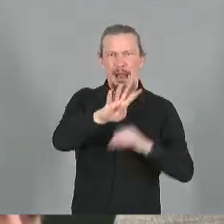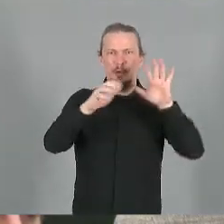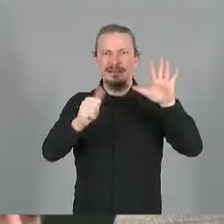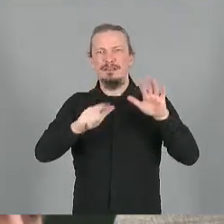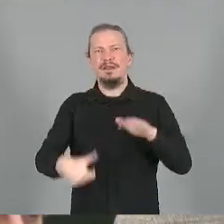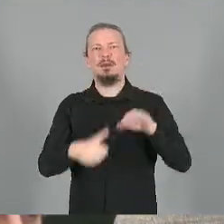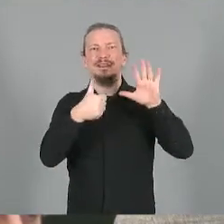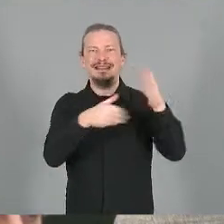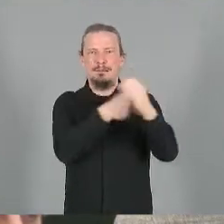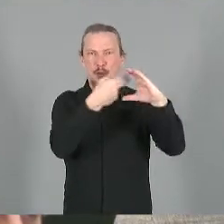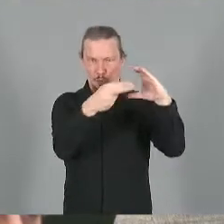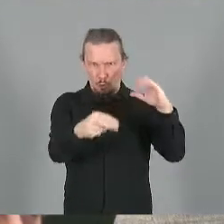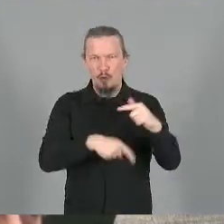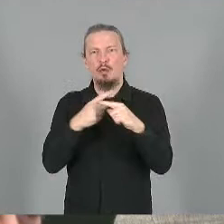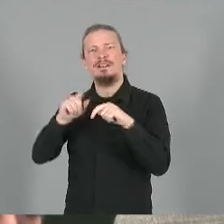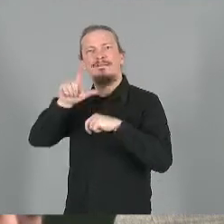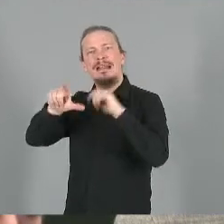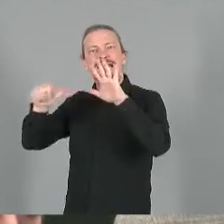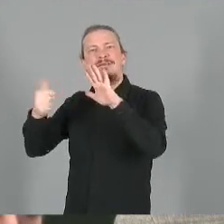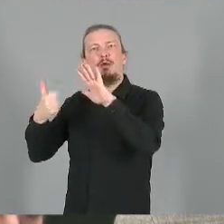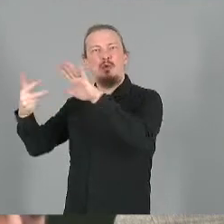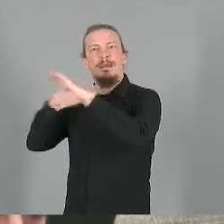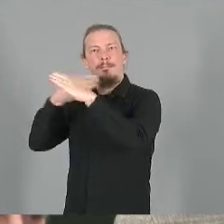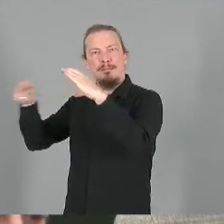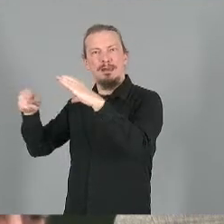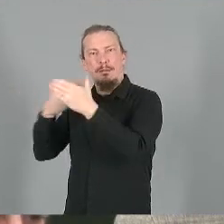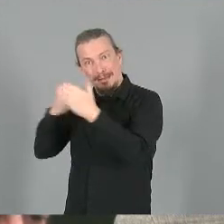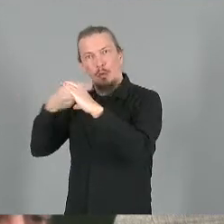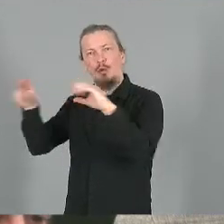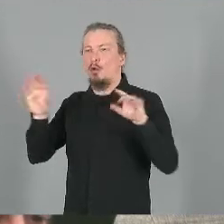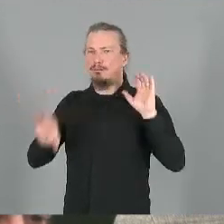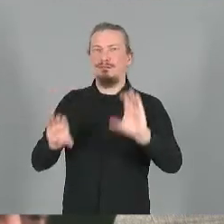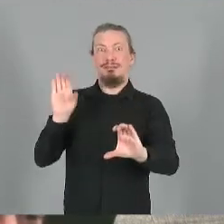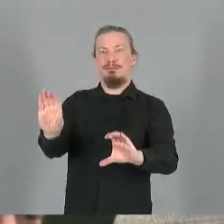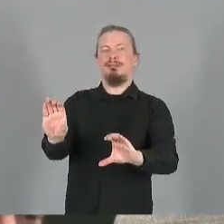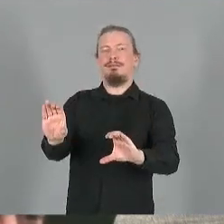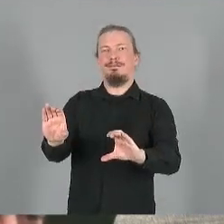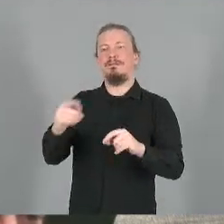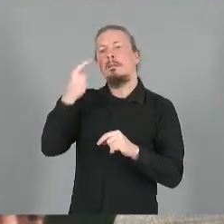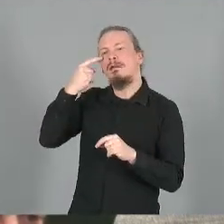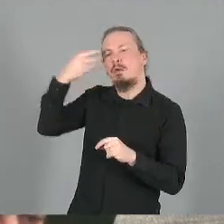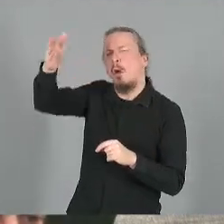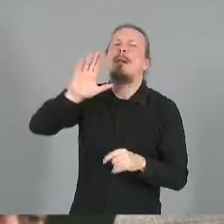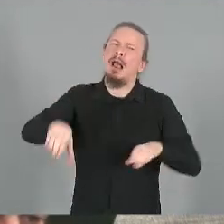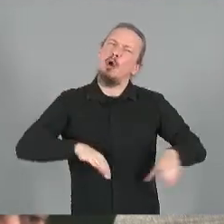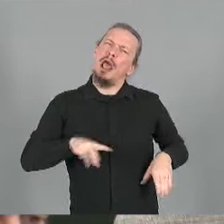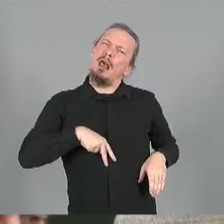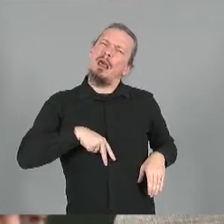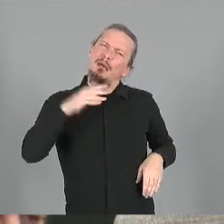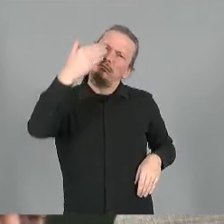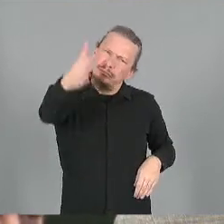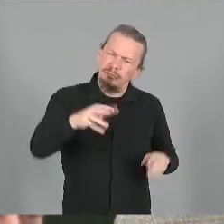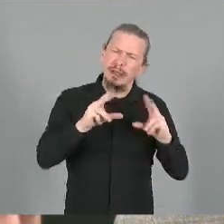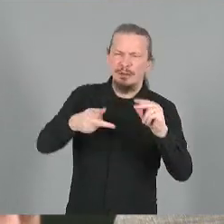d'euros et de 26,8 millions d'euros. Mon collègue Marouane Aldandachi en dira davantage lors de son intervention sur le